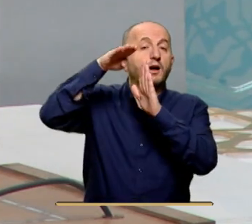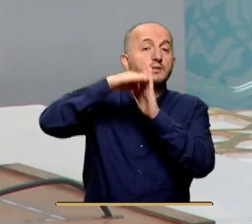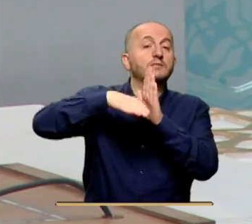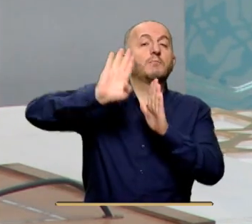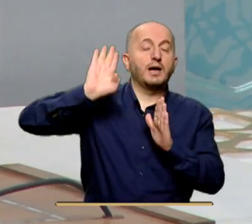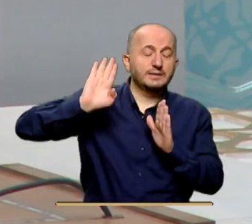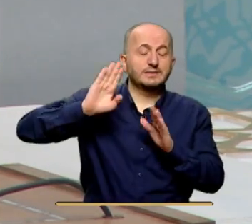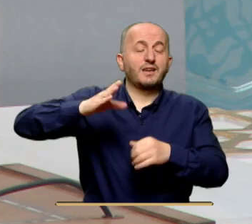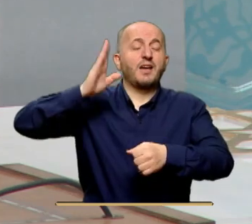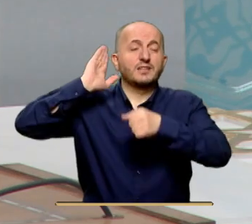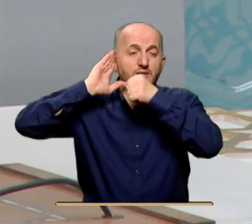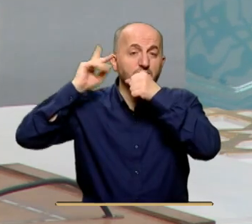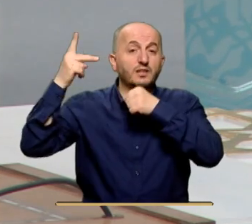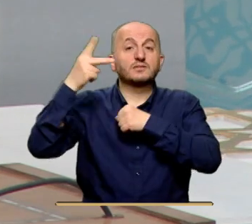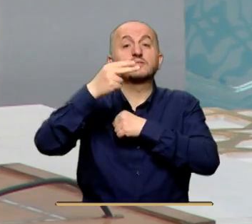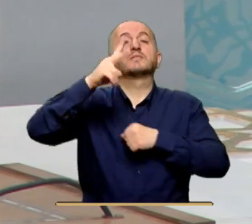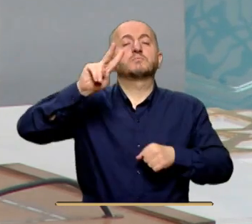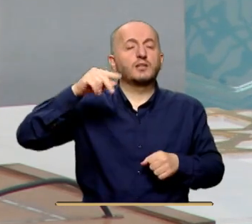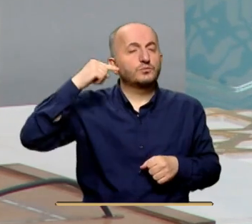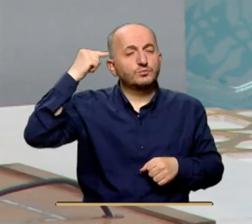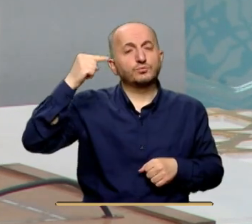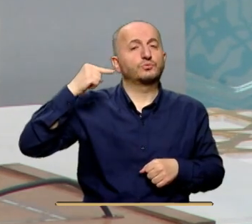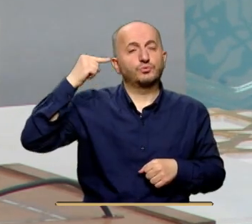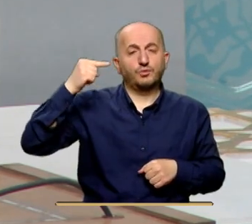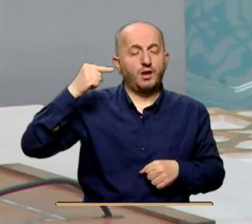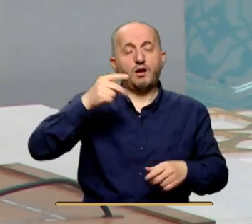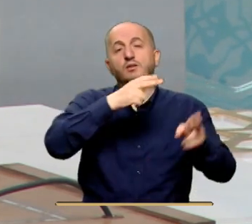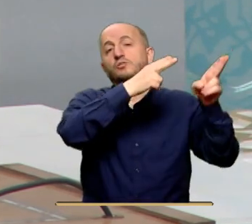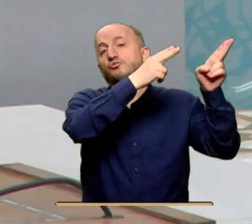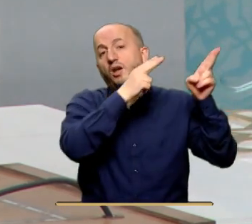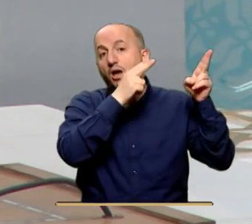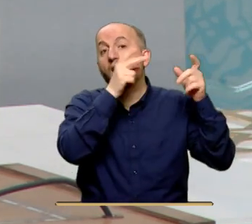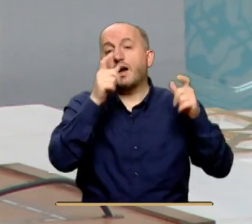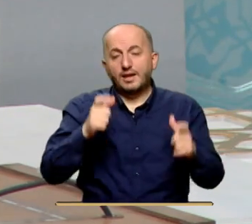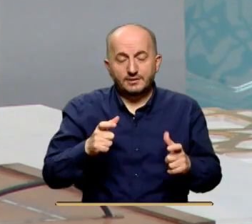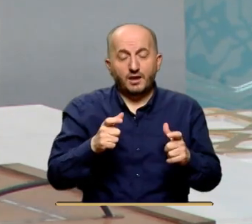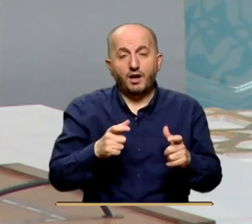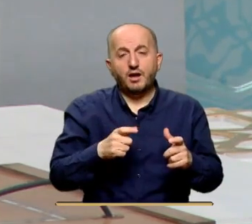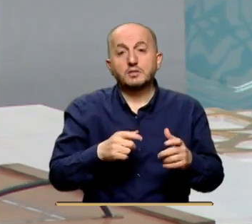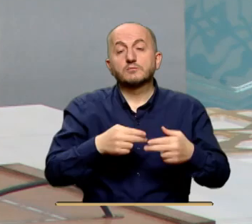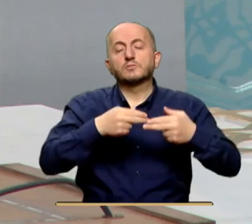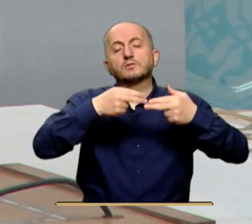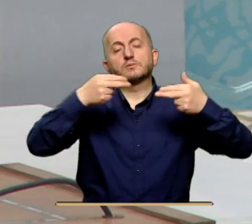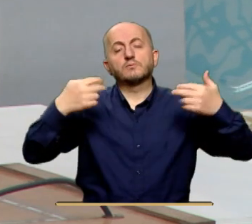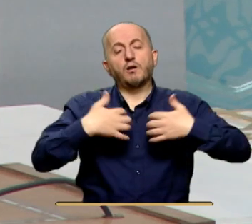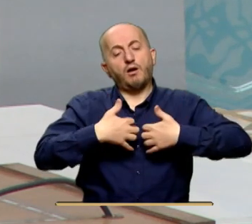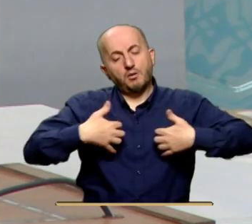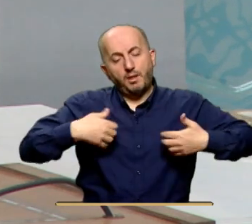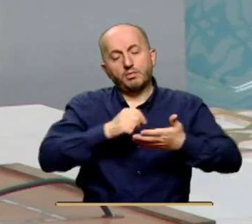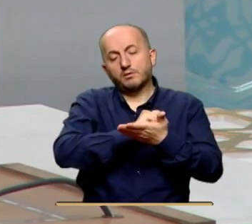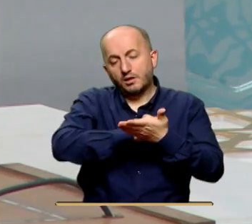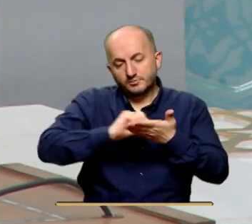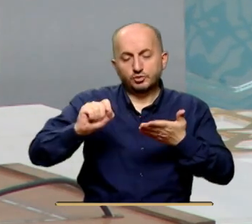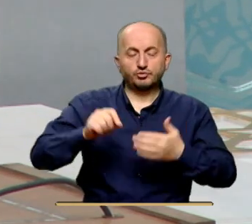inmez, ezanım susmaz şuuruyla Çanakkale'de bir destan yazmış değerli